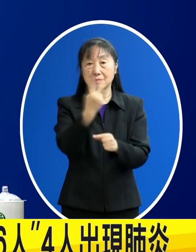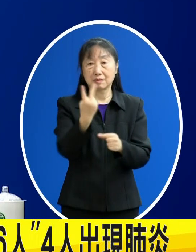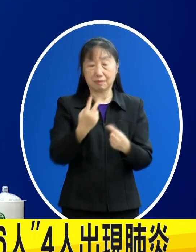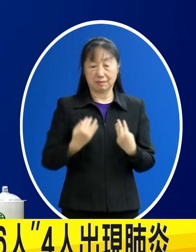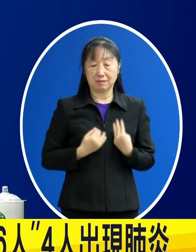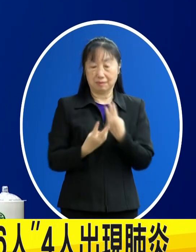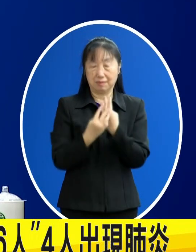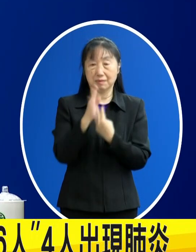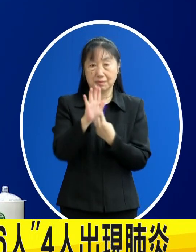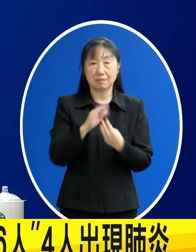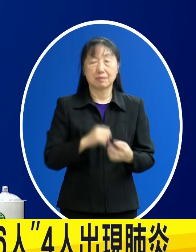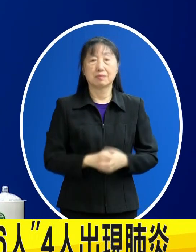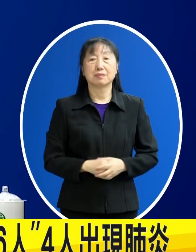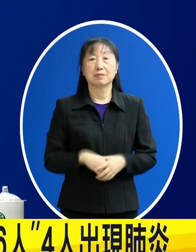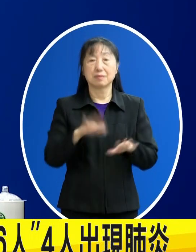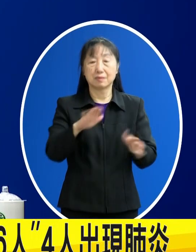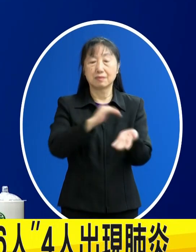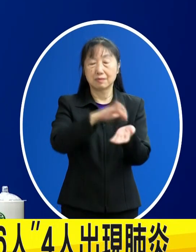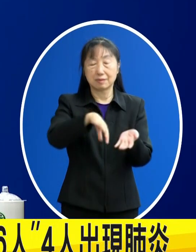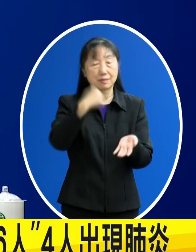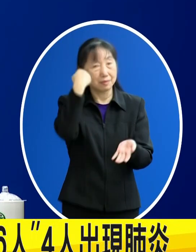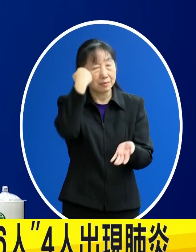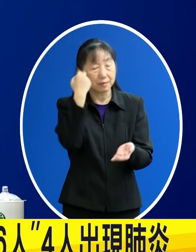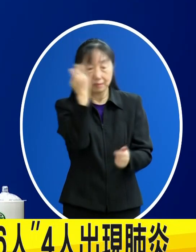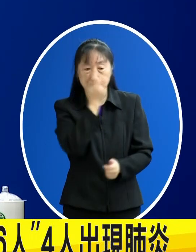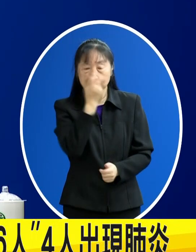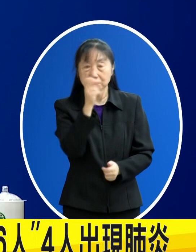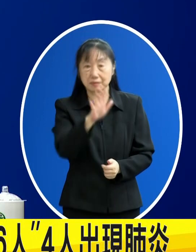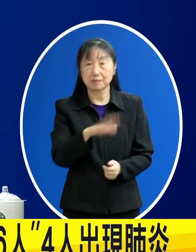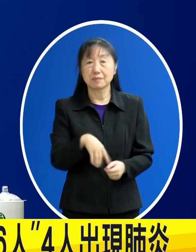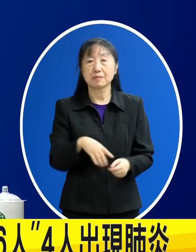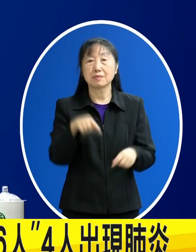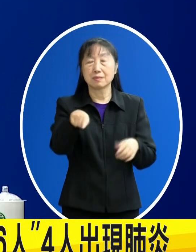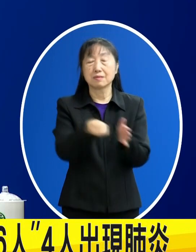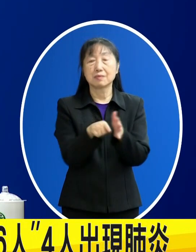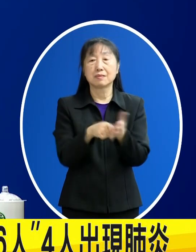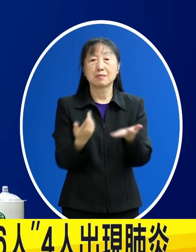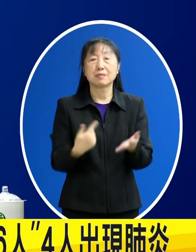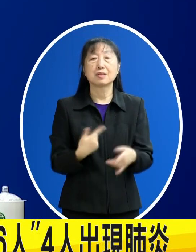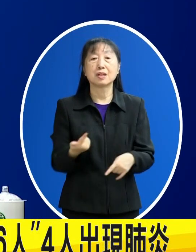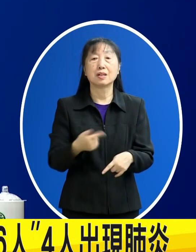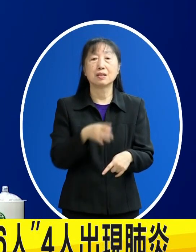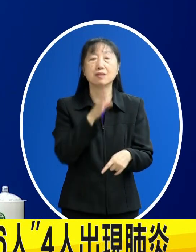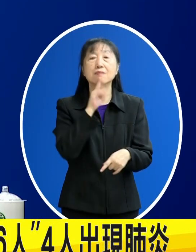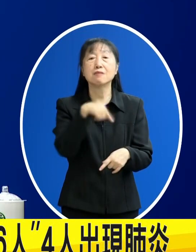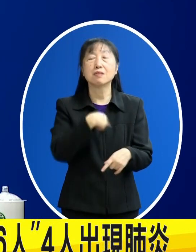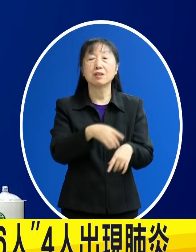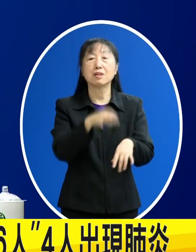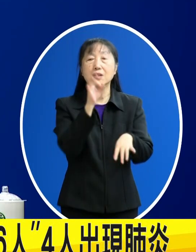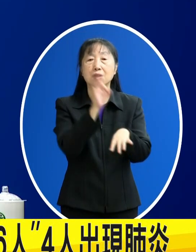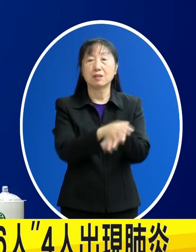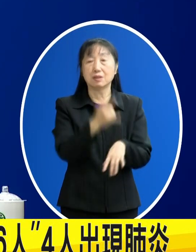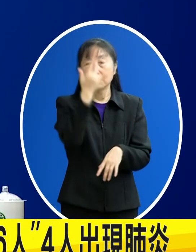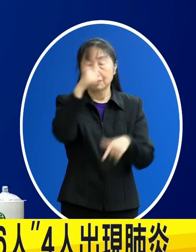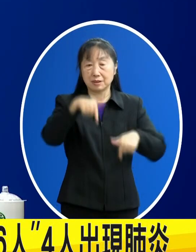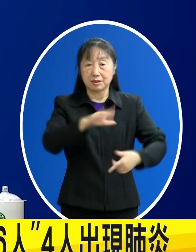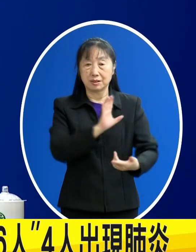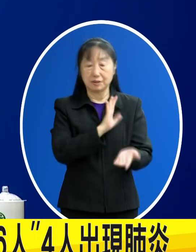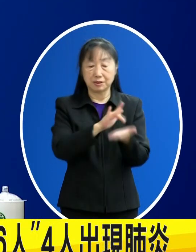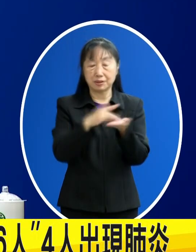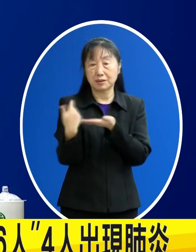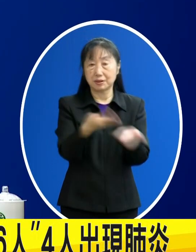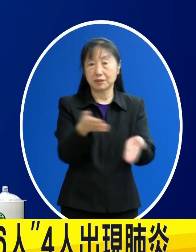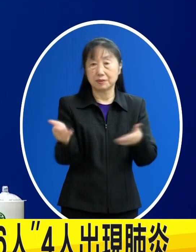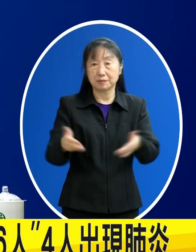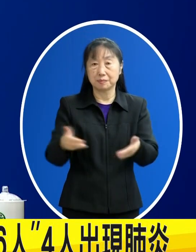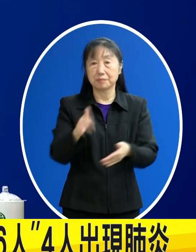变化，那目前都住院观察，使用这个瑞德西韦相关的一些药物，其他相关的一些药物在治疗当中。 好，那